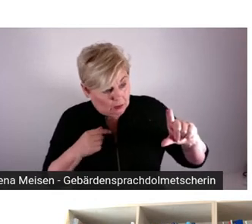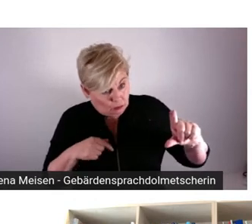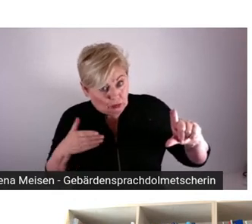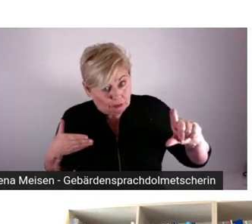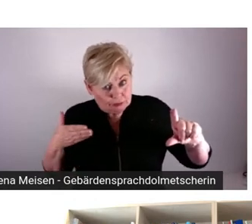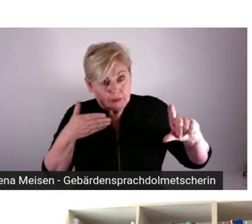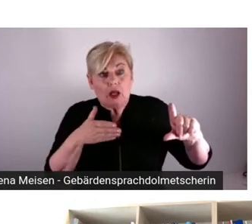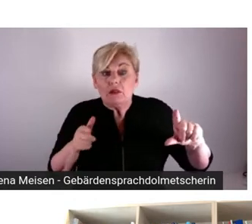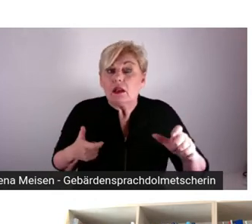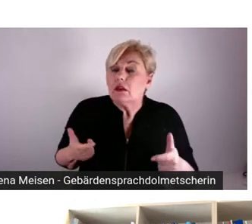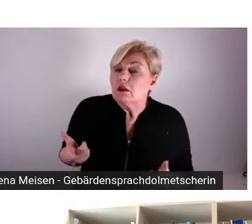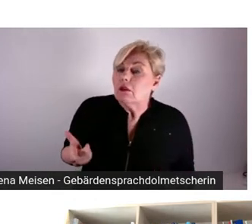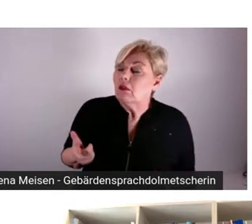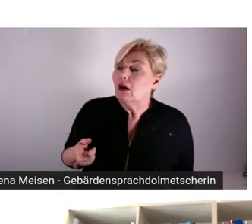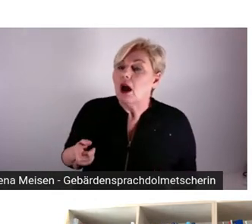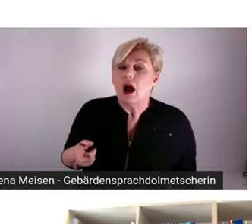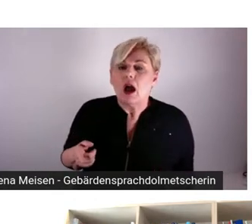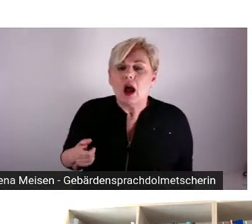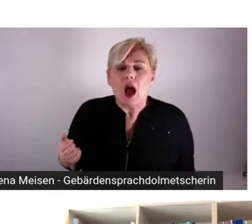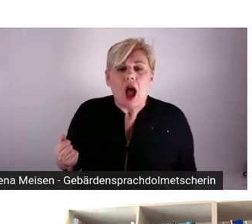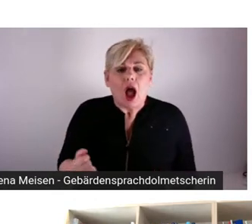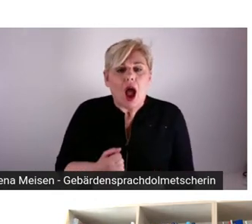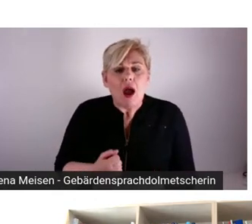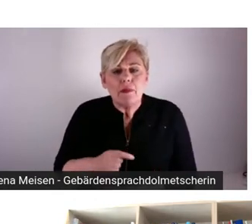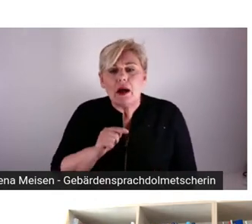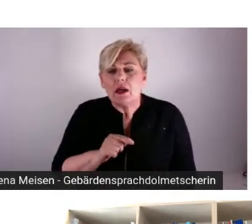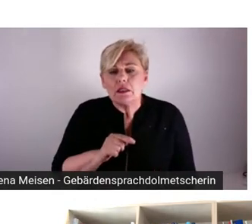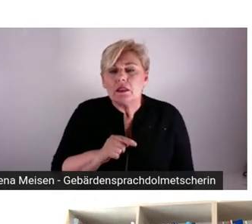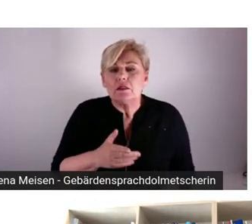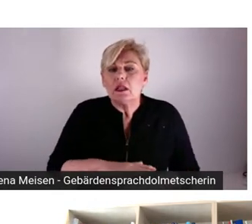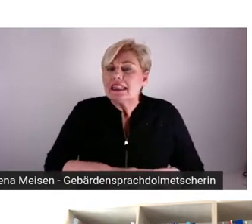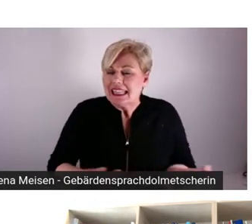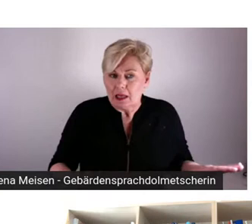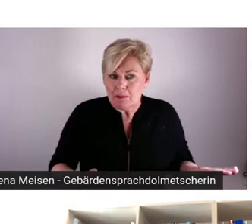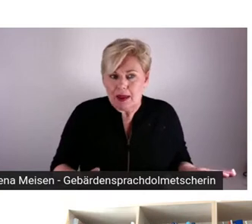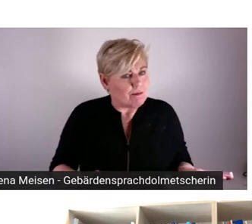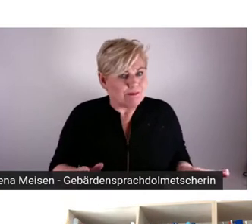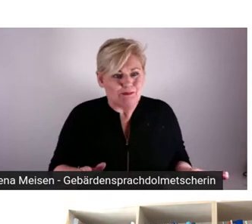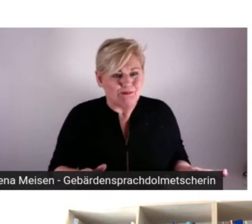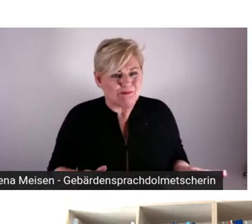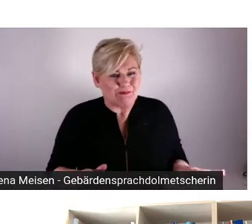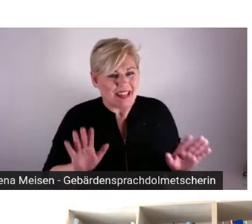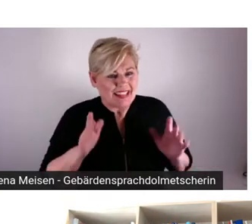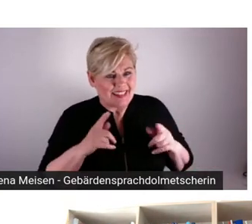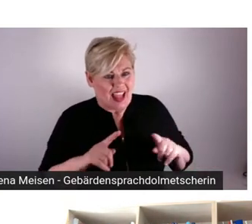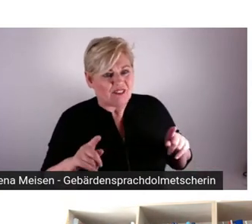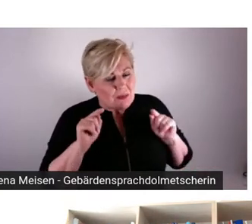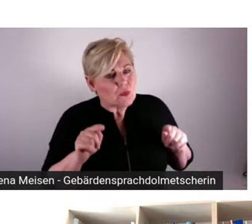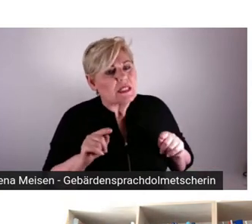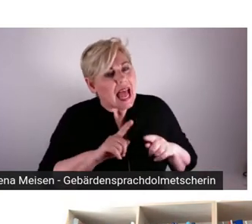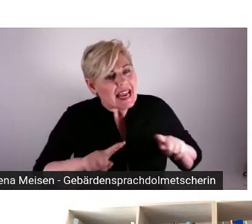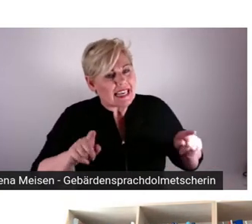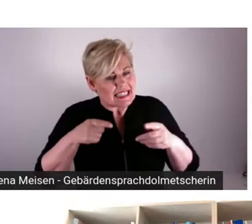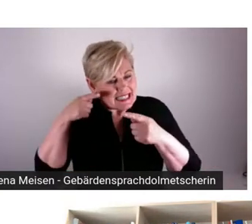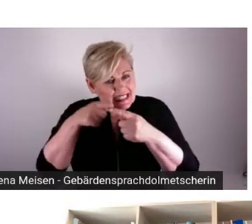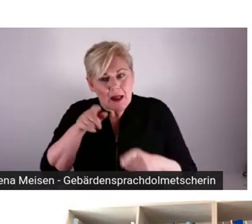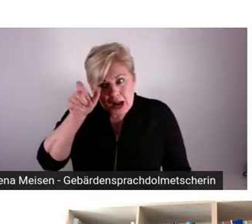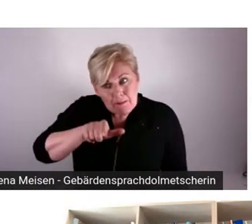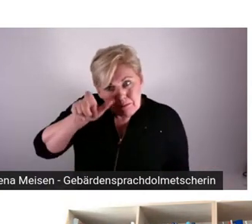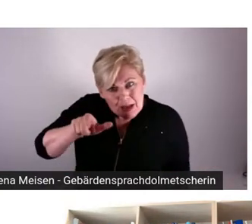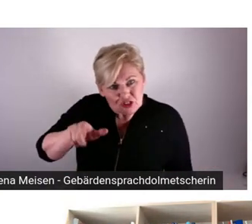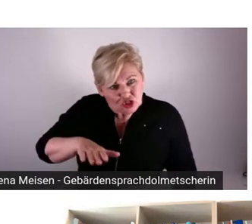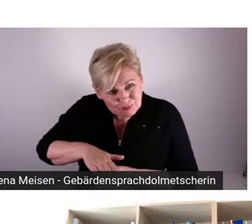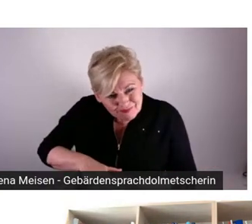verwehren, weil die Arbeitsplätze dann wegfallen. Das Ziel muss sein, die Menschen so zu stärken, dass sie die